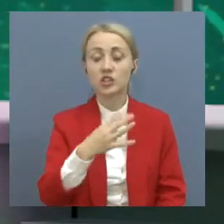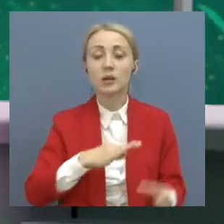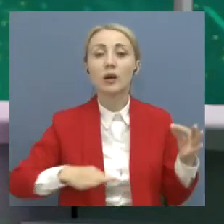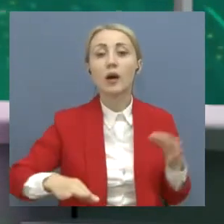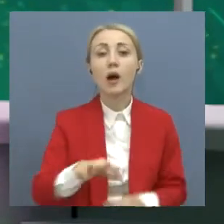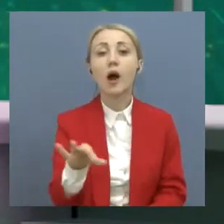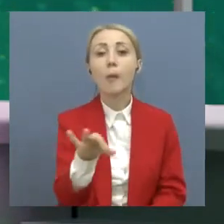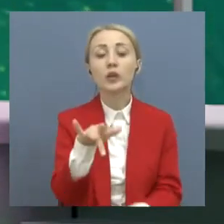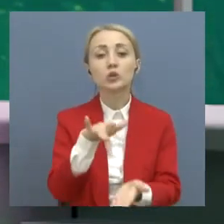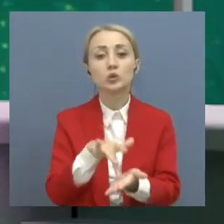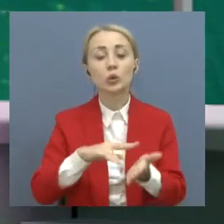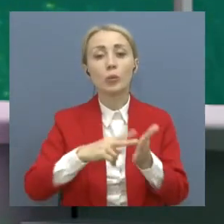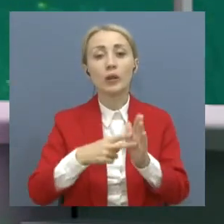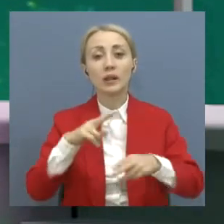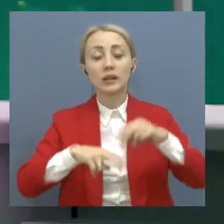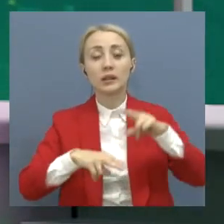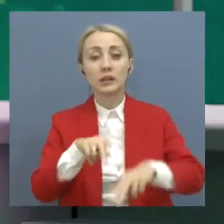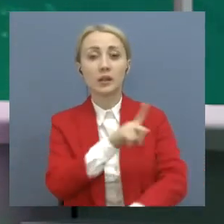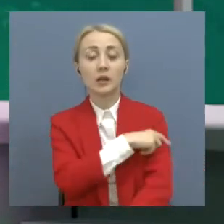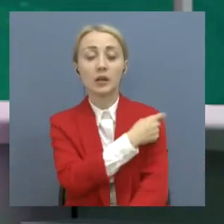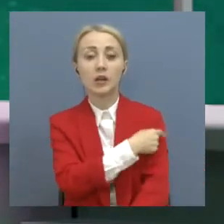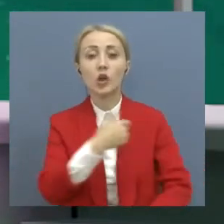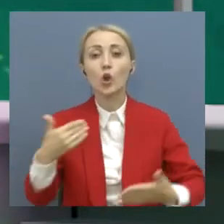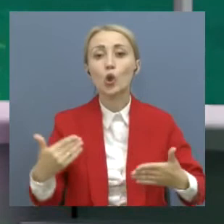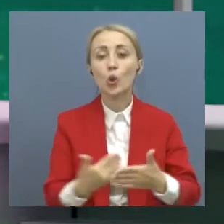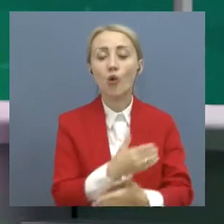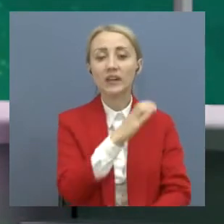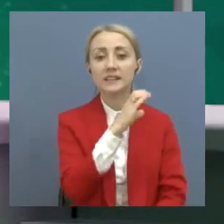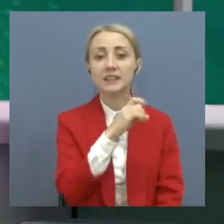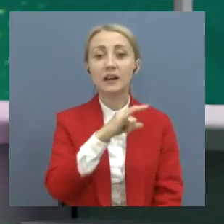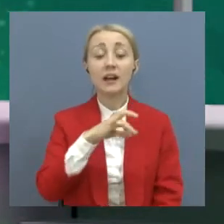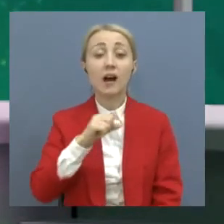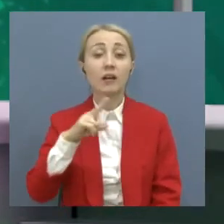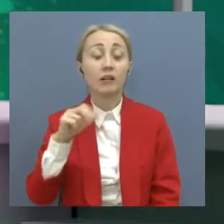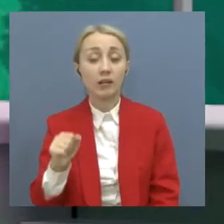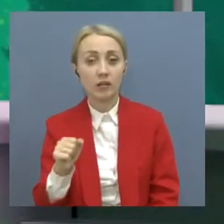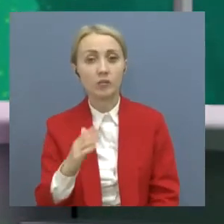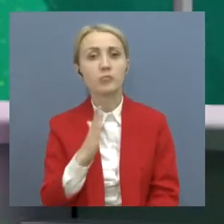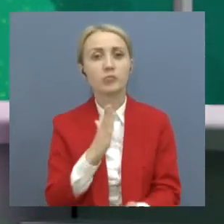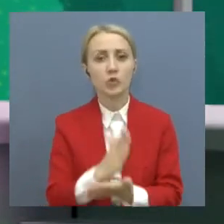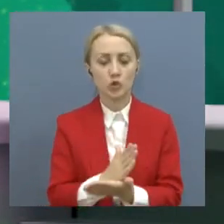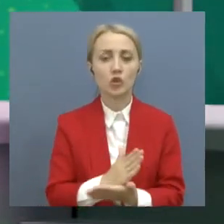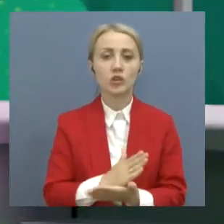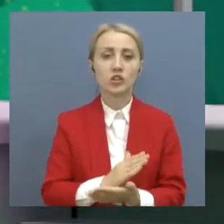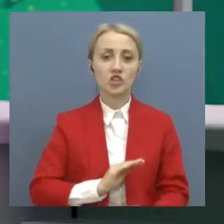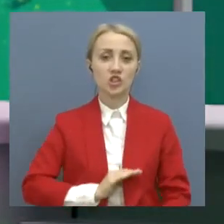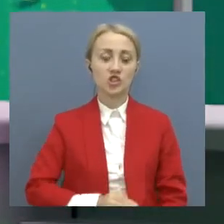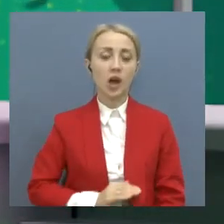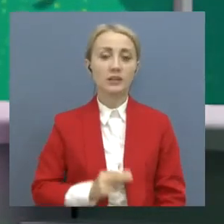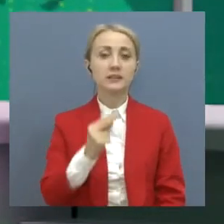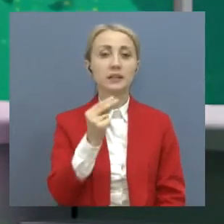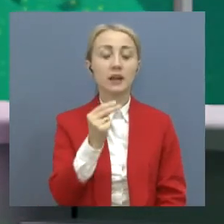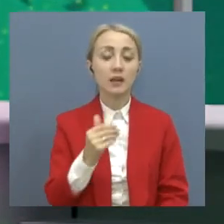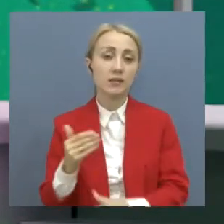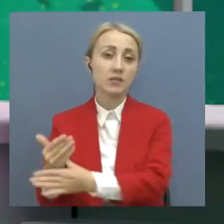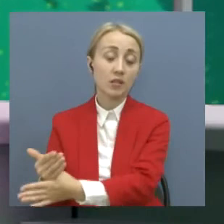алынған. Денсаулық сақтау саласына келсек, облыс орталығындағы Сарыарқа жаңа шағын ауданында аурухана салынады деп жоспарлануда. Жеке